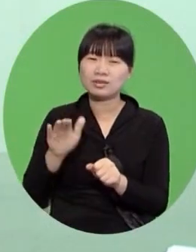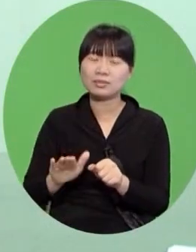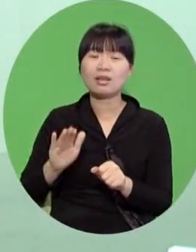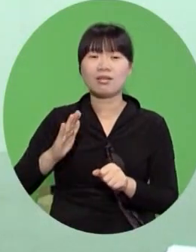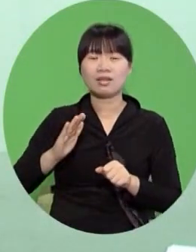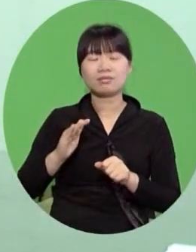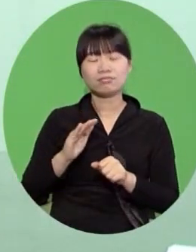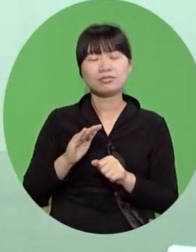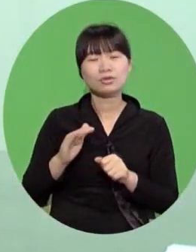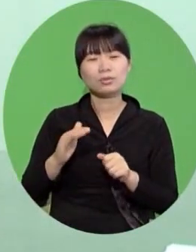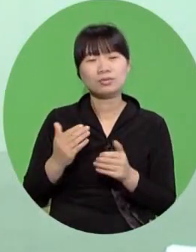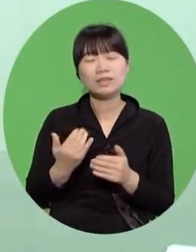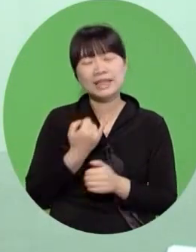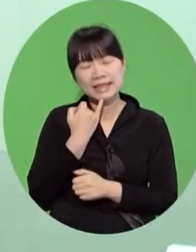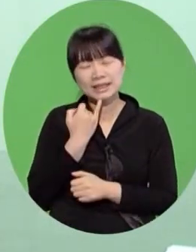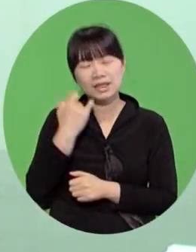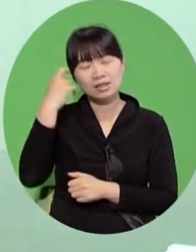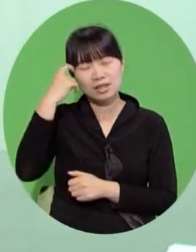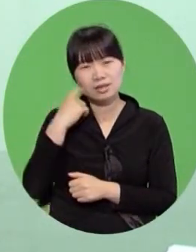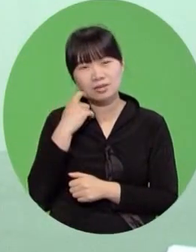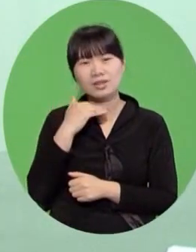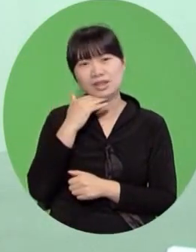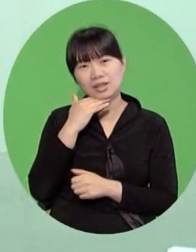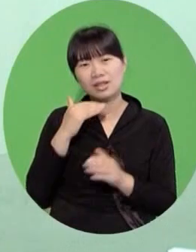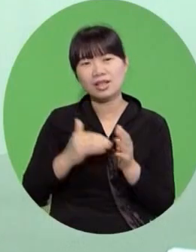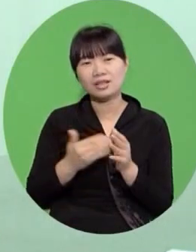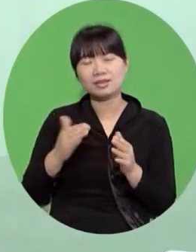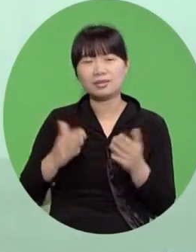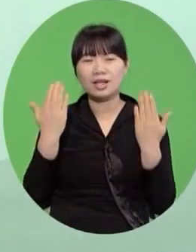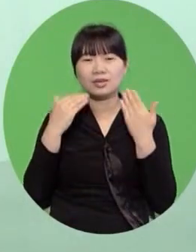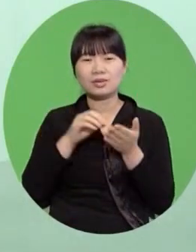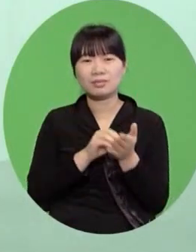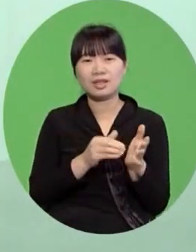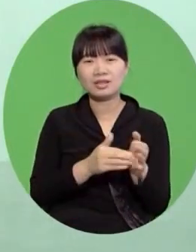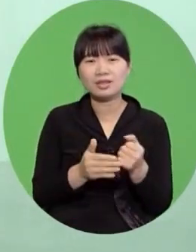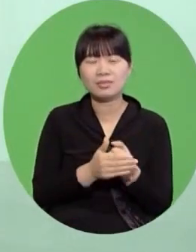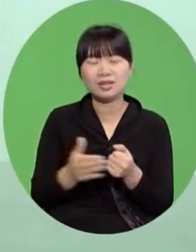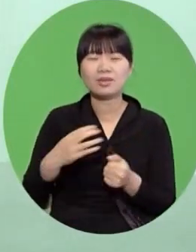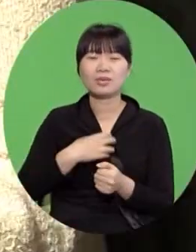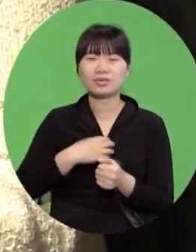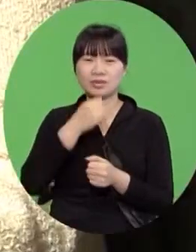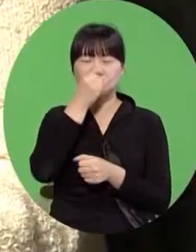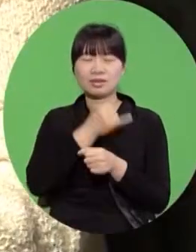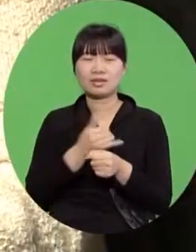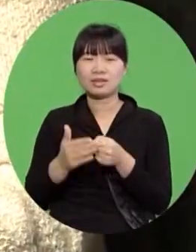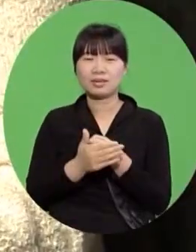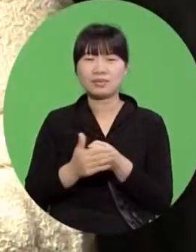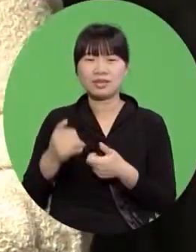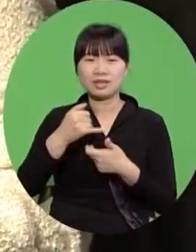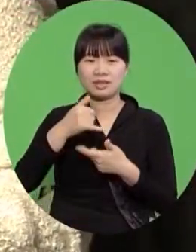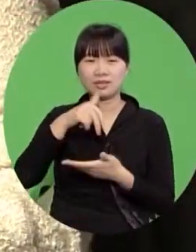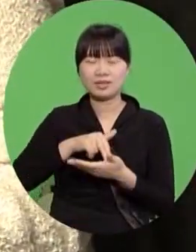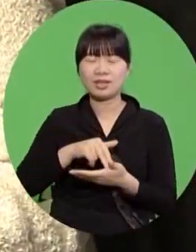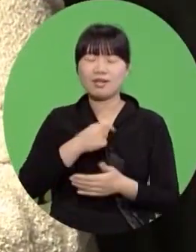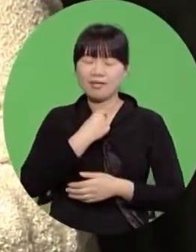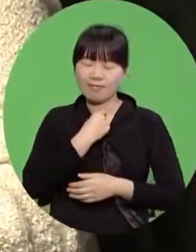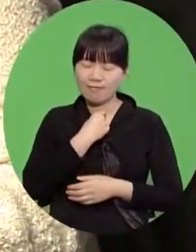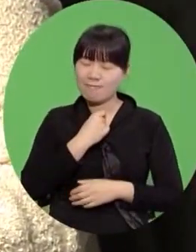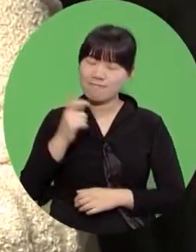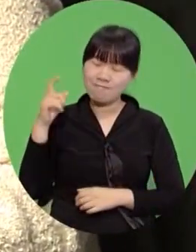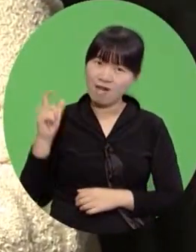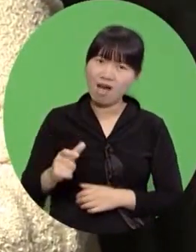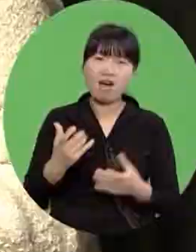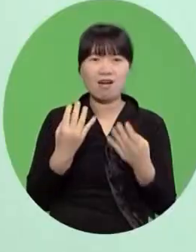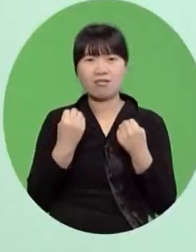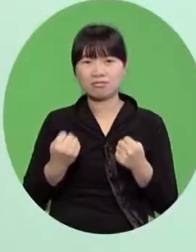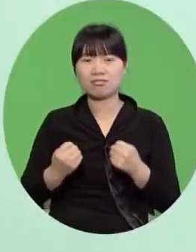그냥 나아지겠거니 하고 기다렸었어요. 근데 이제 학교 가고 하니까 걱정이 더 생겨서. 희연이는 욕구는 대단히 많은